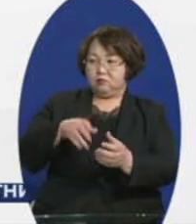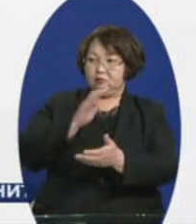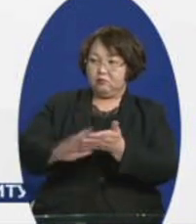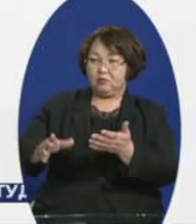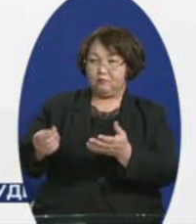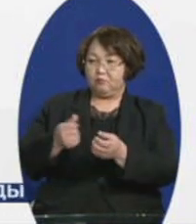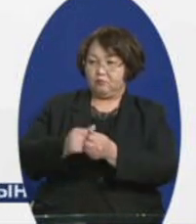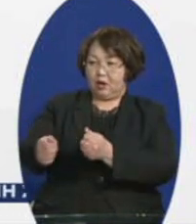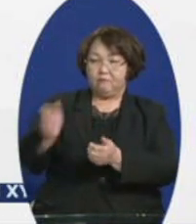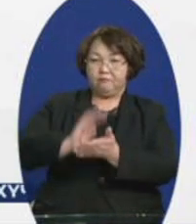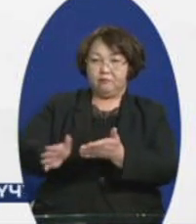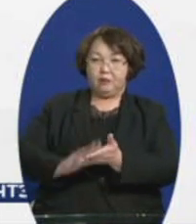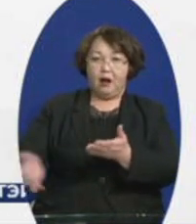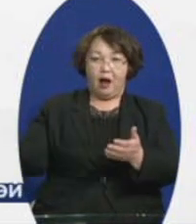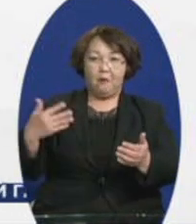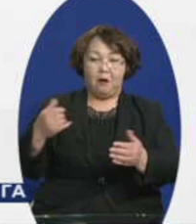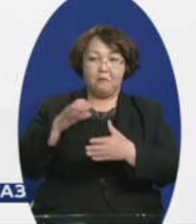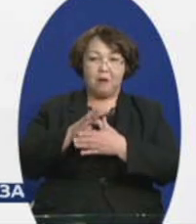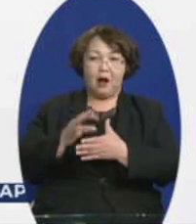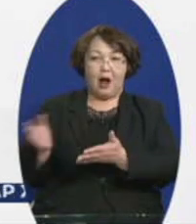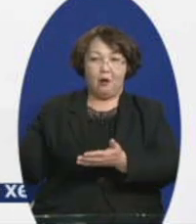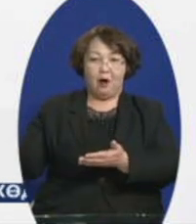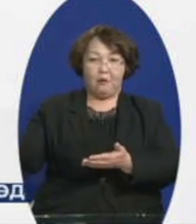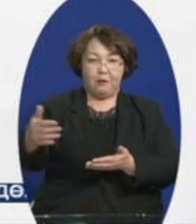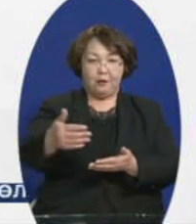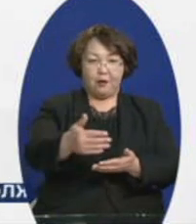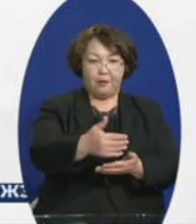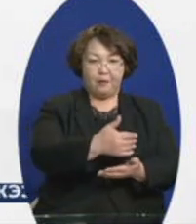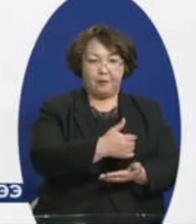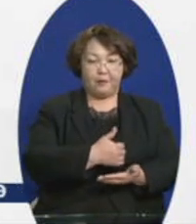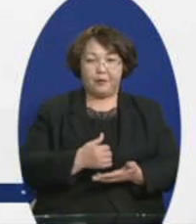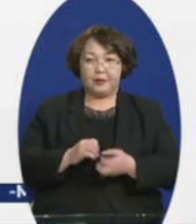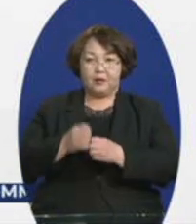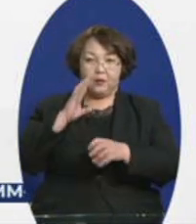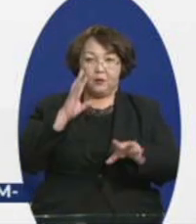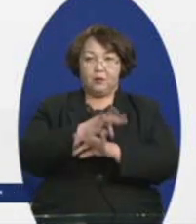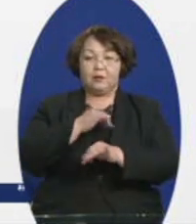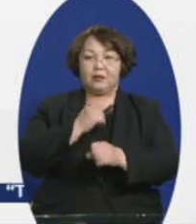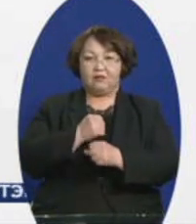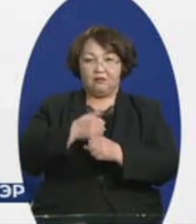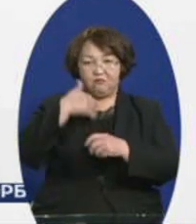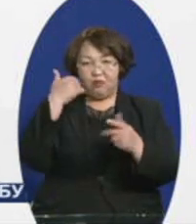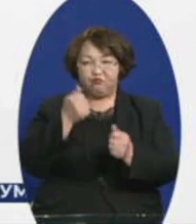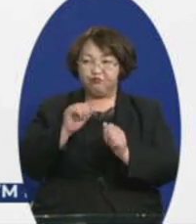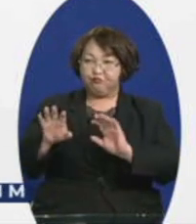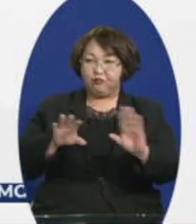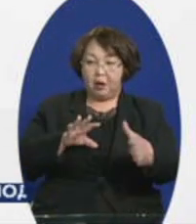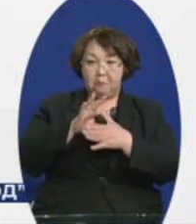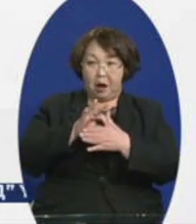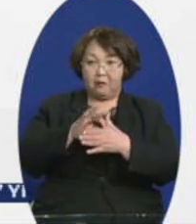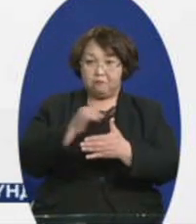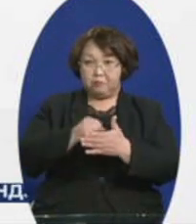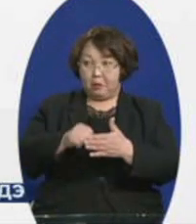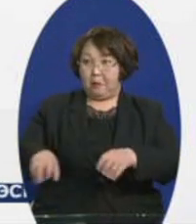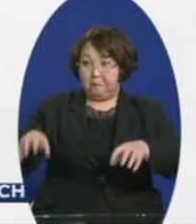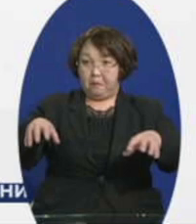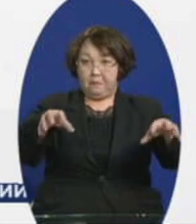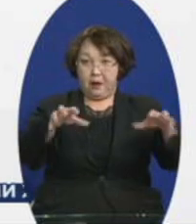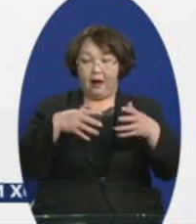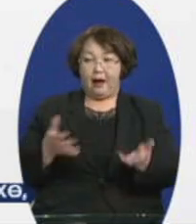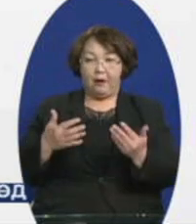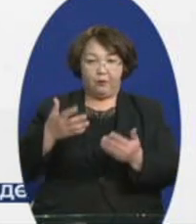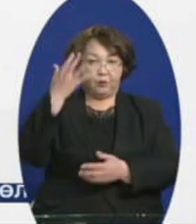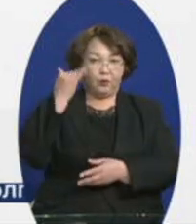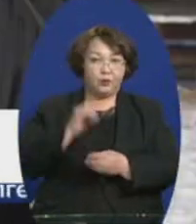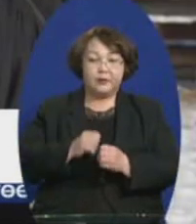ажиллуулад за малчтын гар дээр байгаа махыг одоо худалдан авах энэ ажиллагааг бол зохион байгуулна гэсэн ийм төлөвлөгөөтэй байгаа. За энэ ажлыг бол ойрын